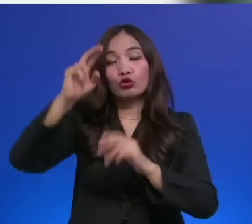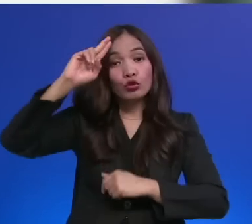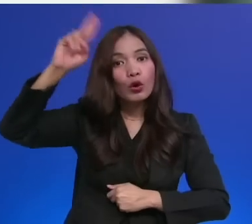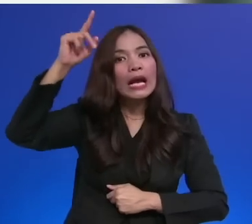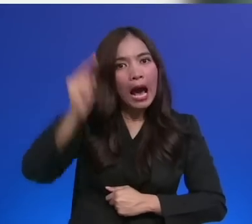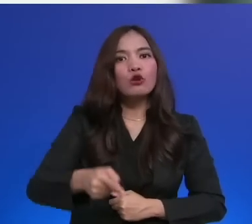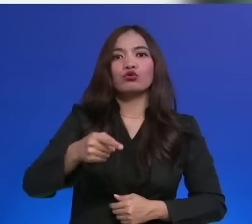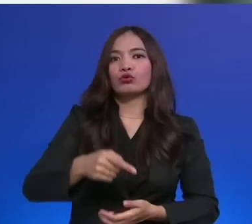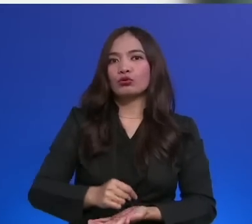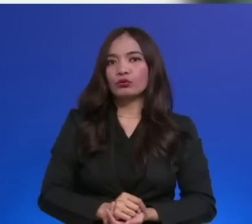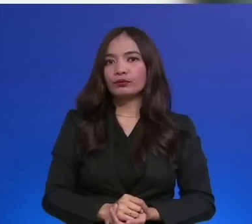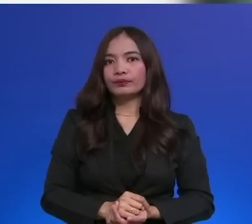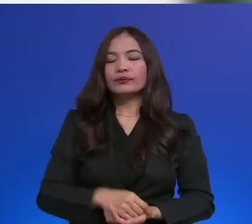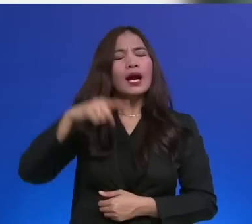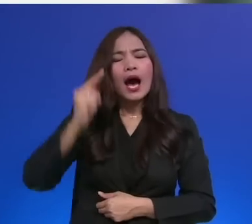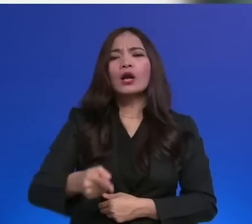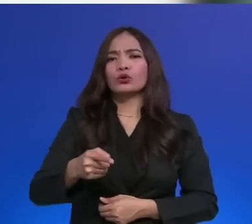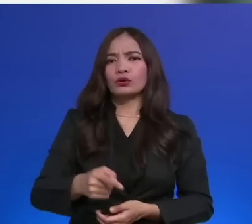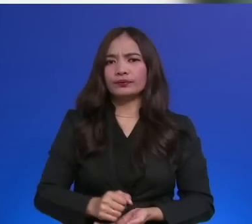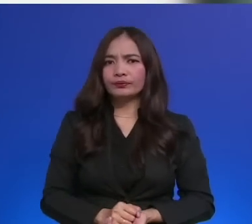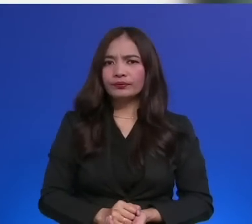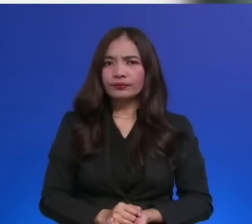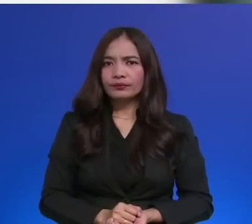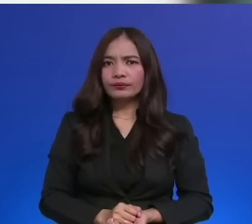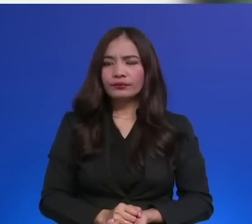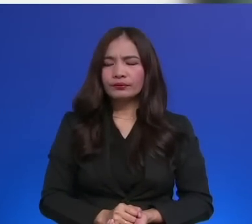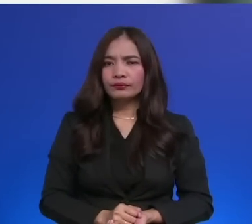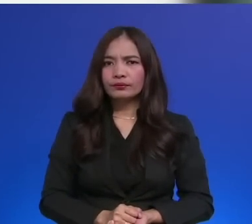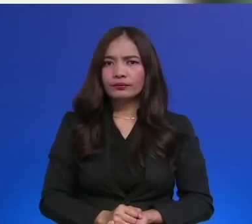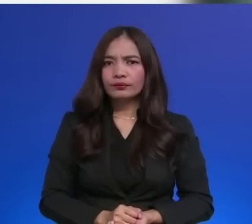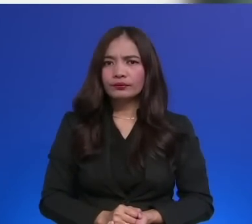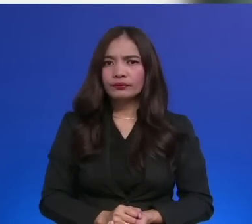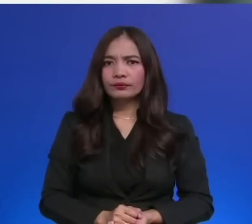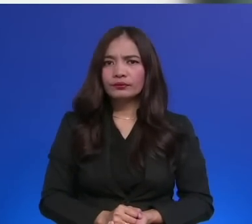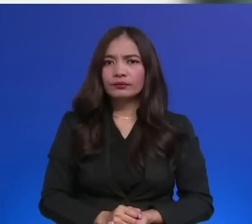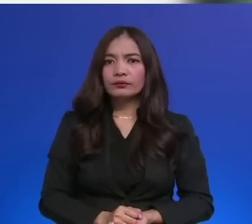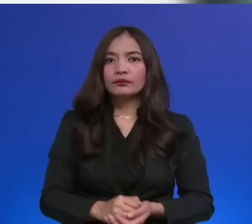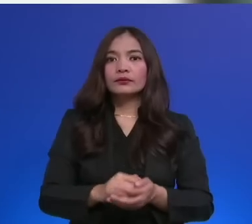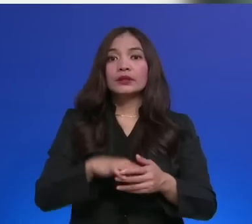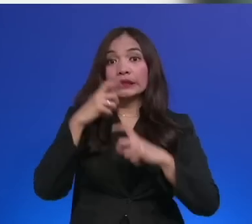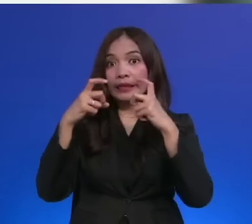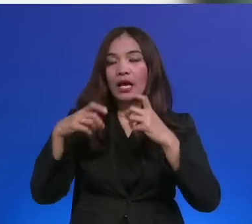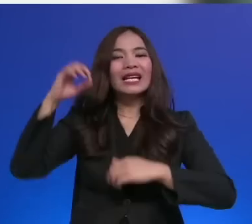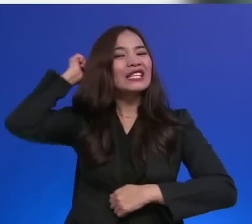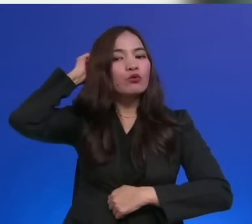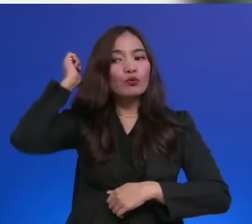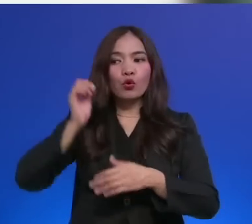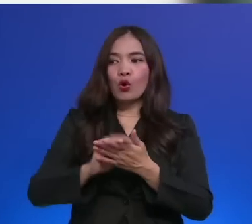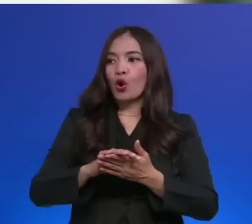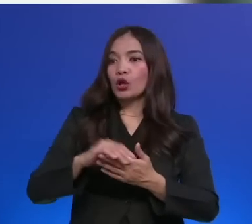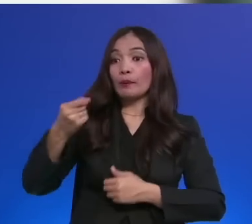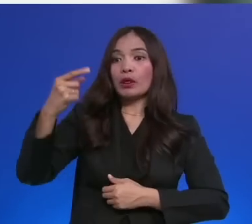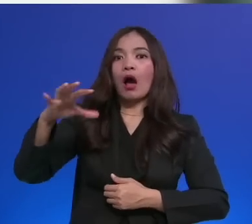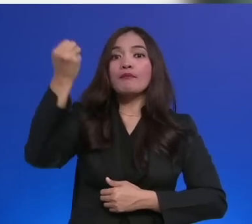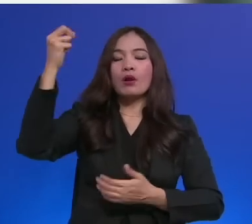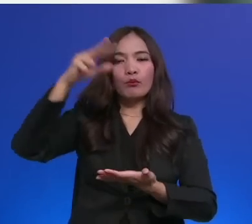mutlak. Mutlak. Ya. Ada ibu-ibu yang cepat-cepat mengambil